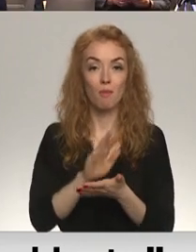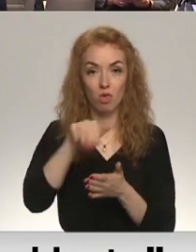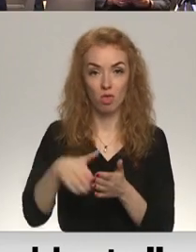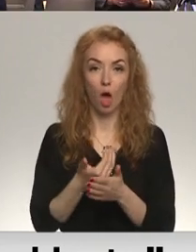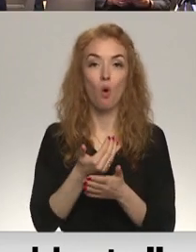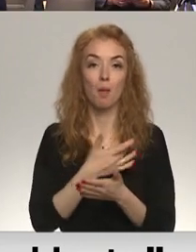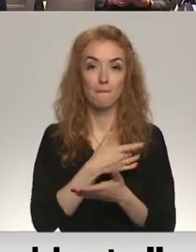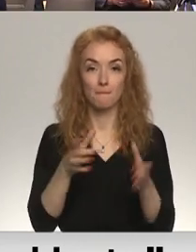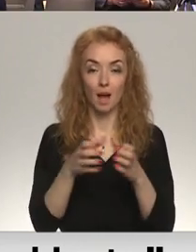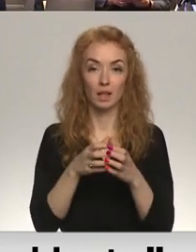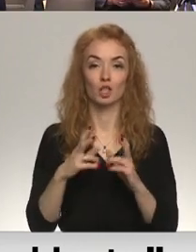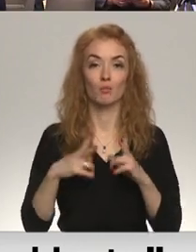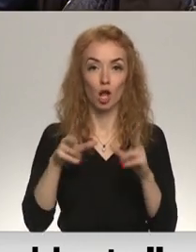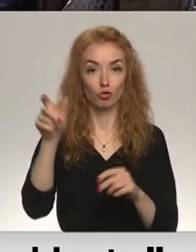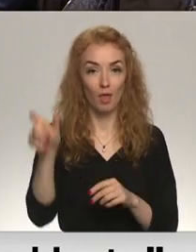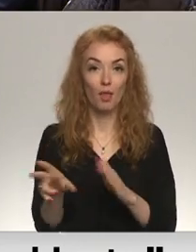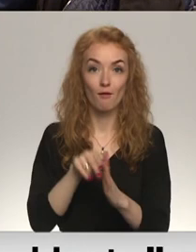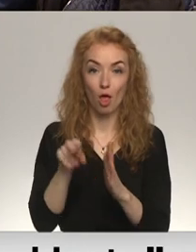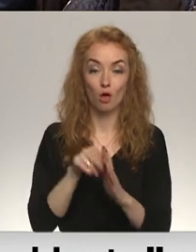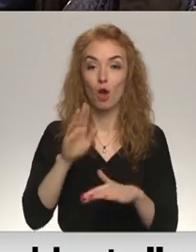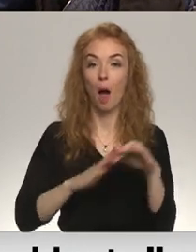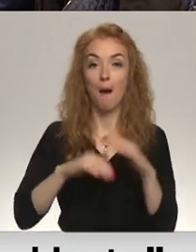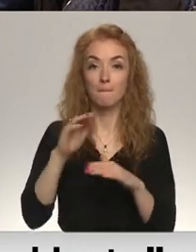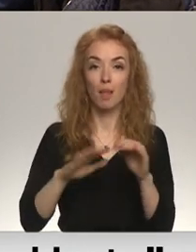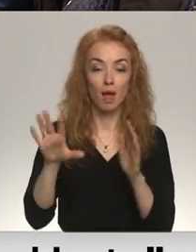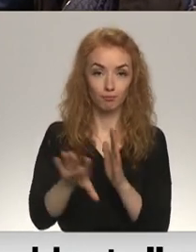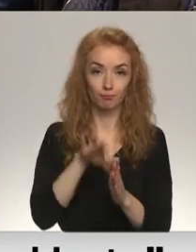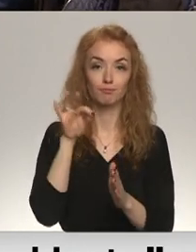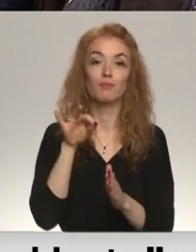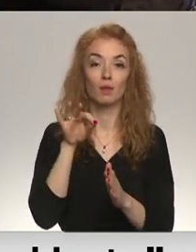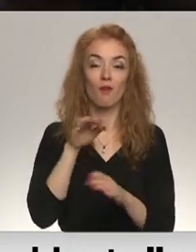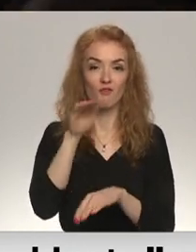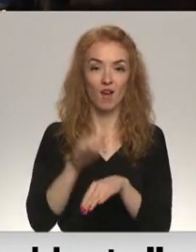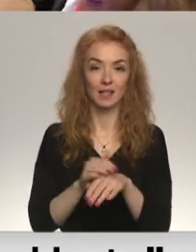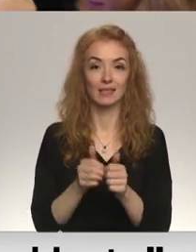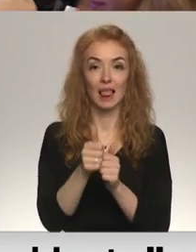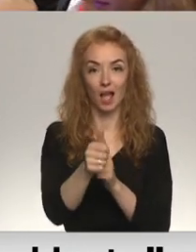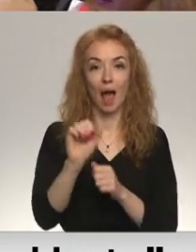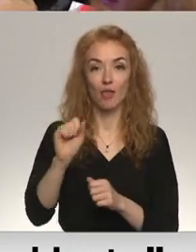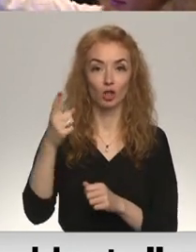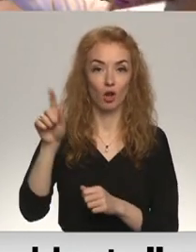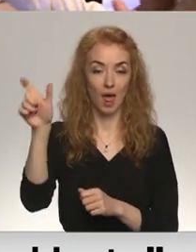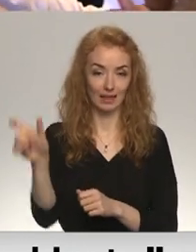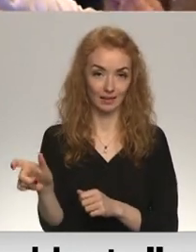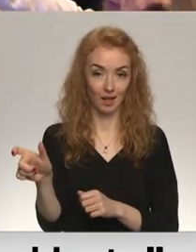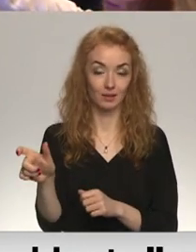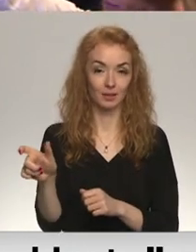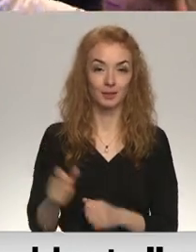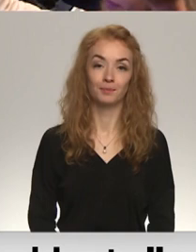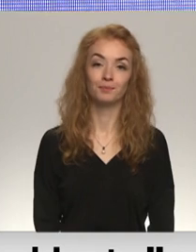partijas priekšsēdētāja vēlēšanas. Šajā amatā vienbalsīgi ievēlēts partijas faktiskais līderis Aināra Šlesere, kurš gan